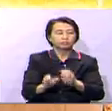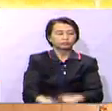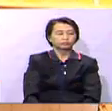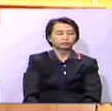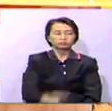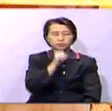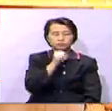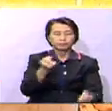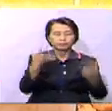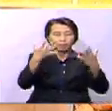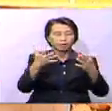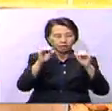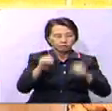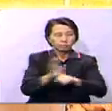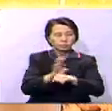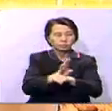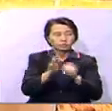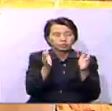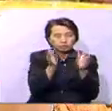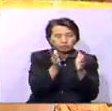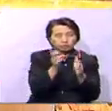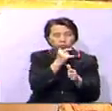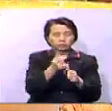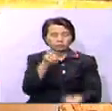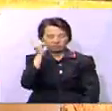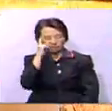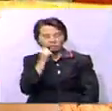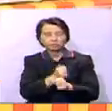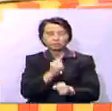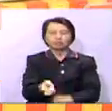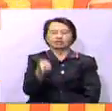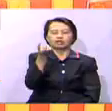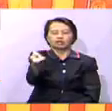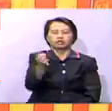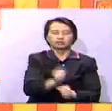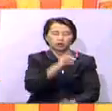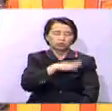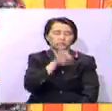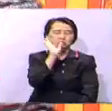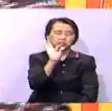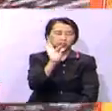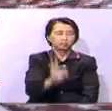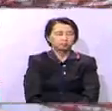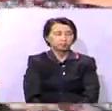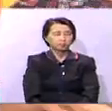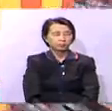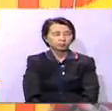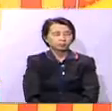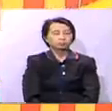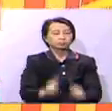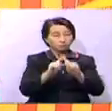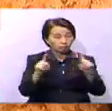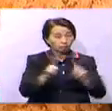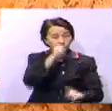Tidak ramai yang sanggup memulakan perniagaan kecil ini kerana menganggap kerjanya remeh dan untung sedikit.